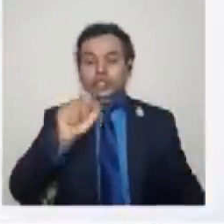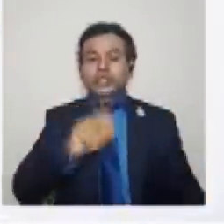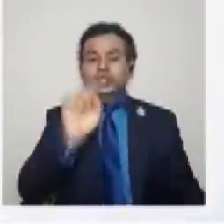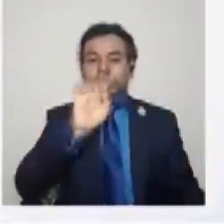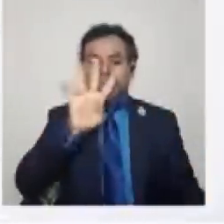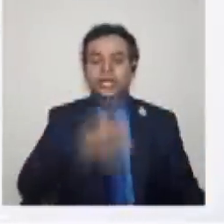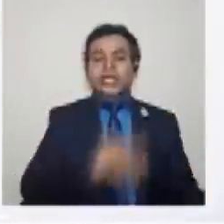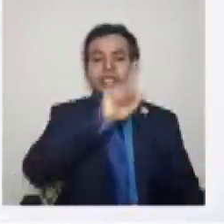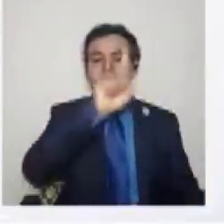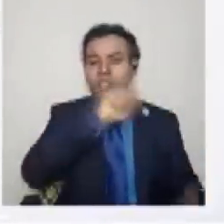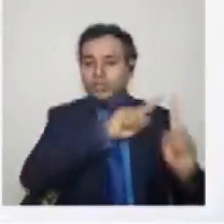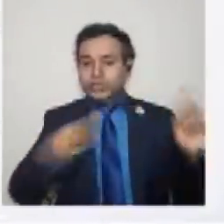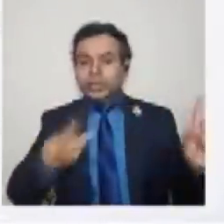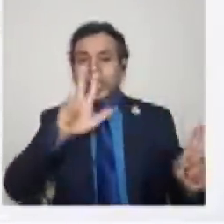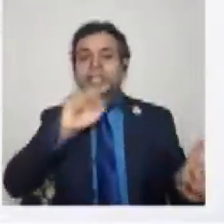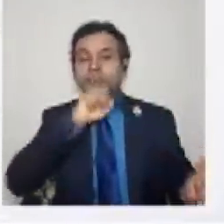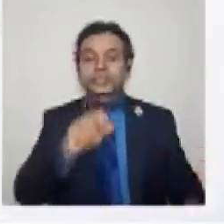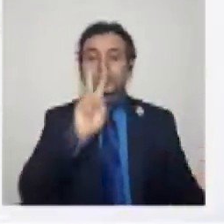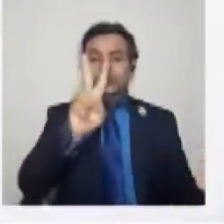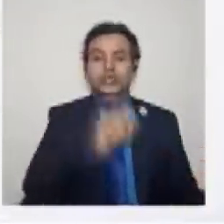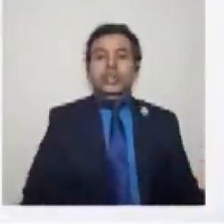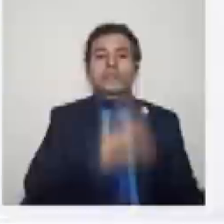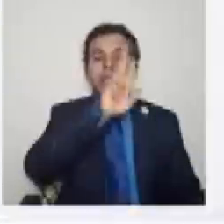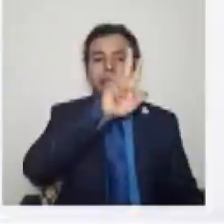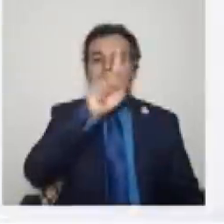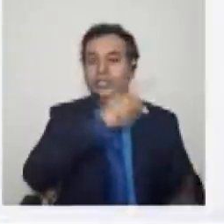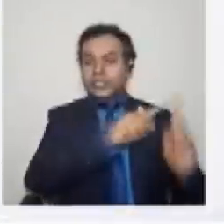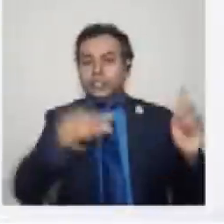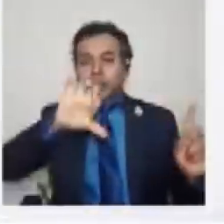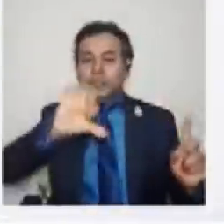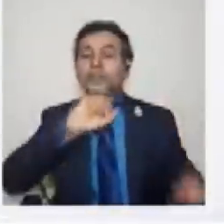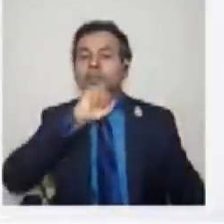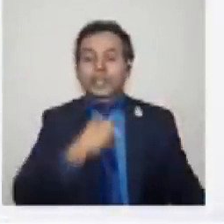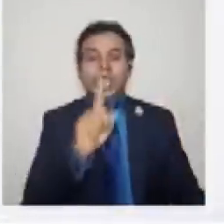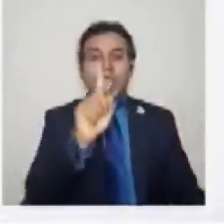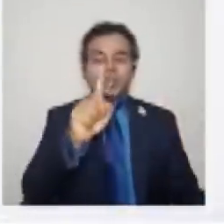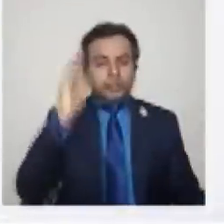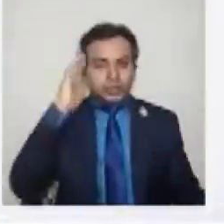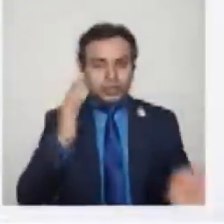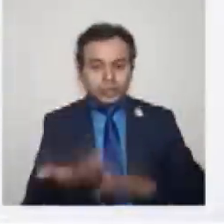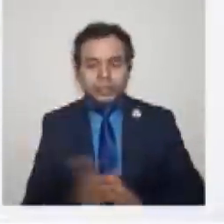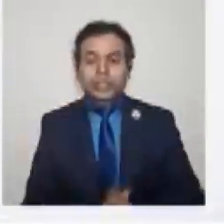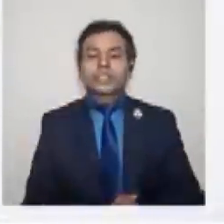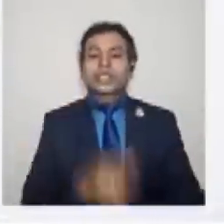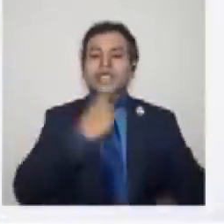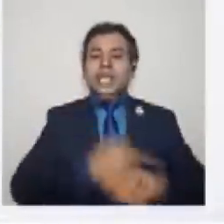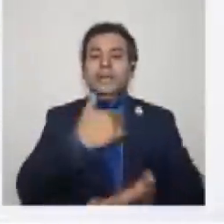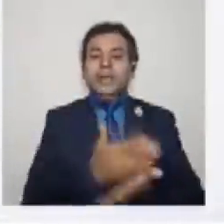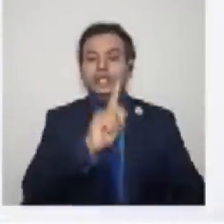12 জন, 61 থেকে 70 4 জন, 71 থেকে 80 বছরের 2 জন এবং 81 থেকে 90 বছরের